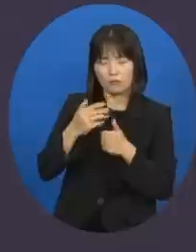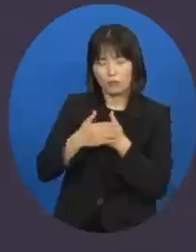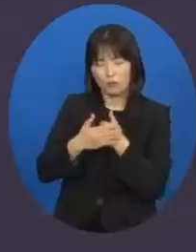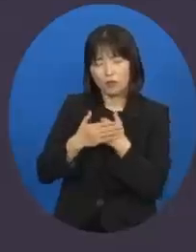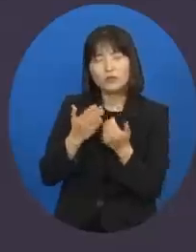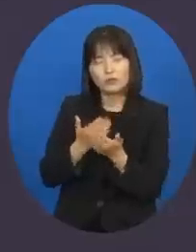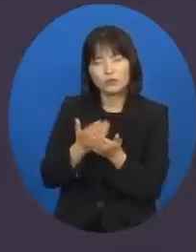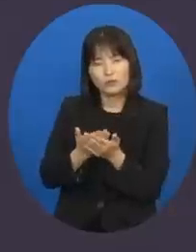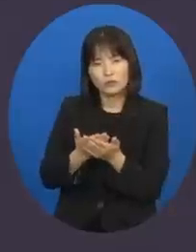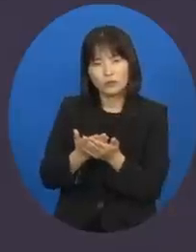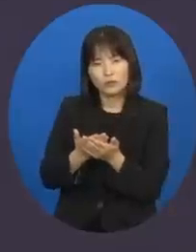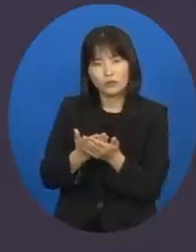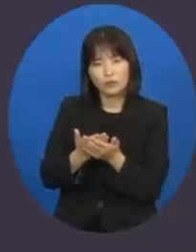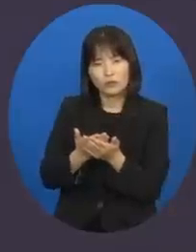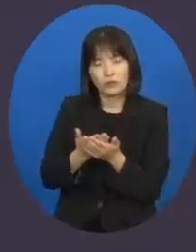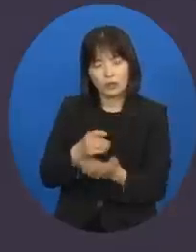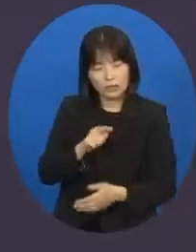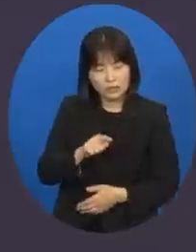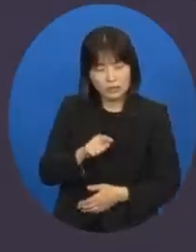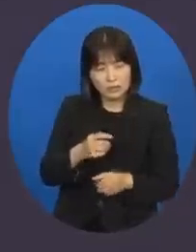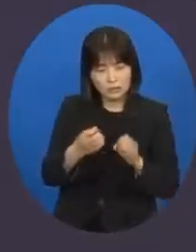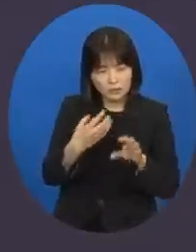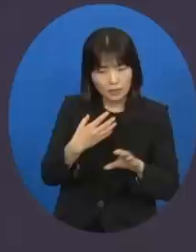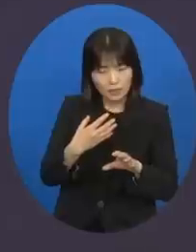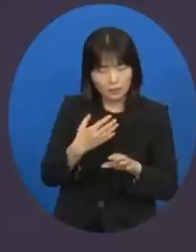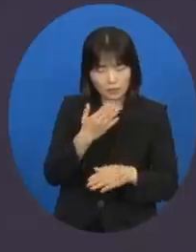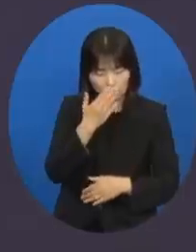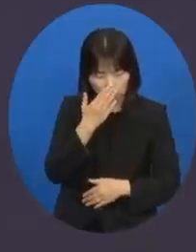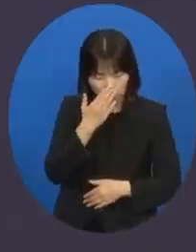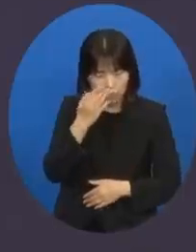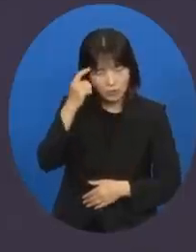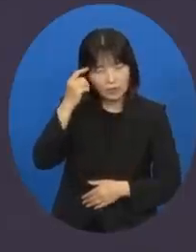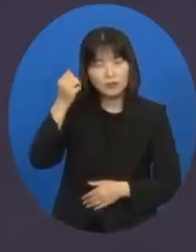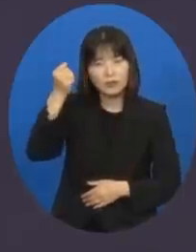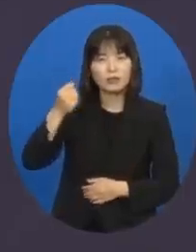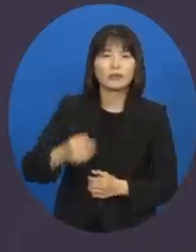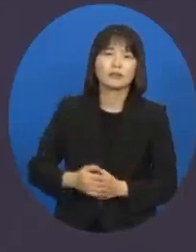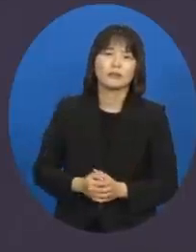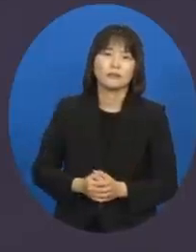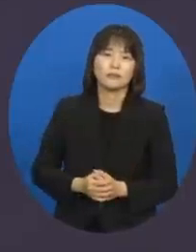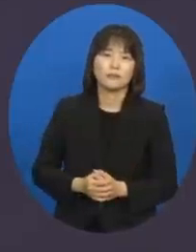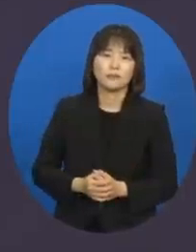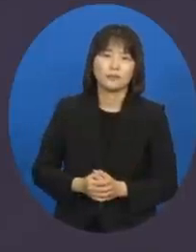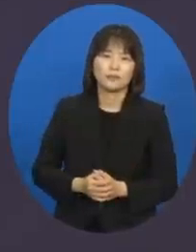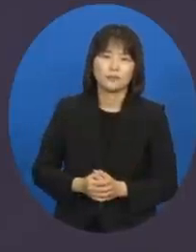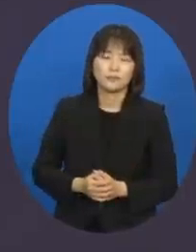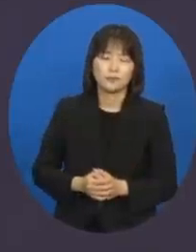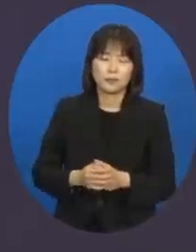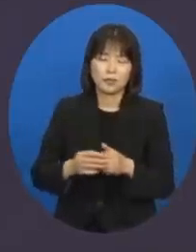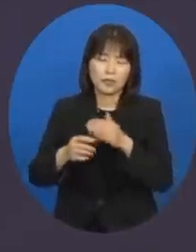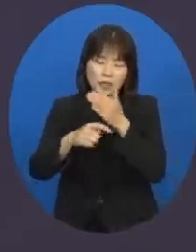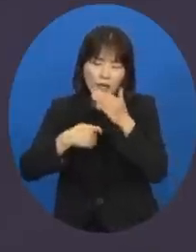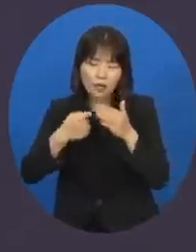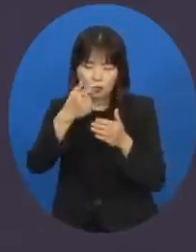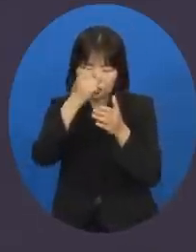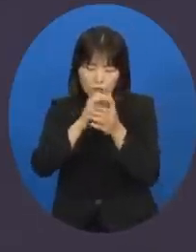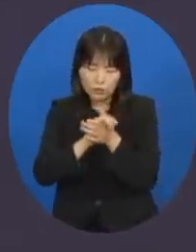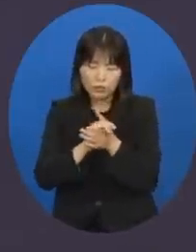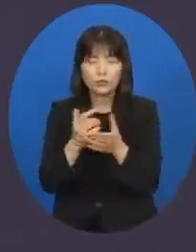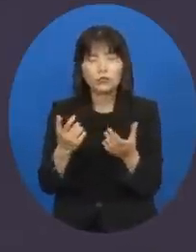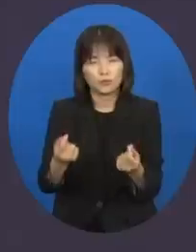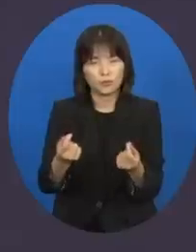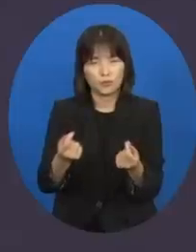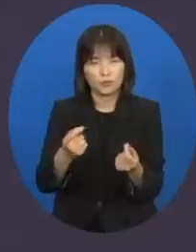이것이 겸손한 고백이었다라고 생각해요. 그것은 강도의 기도이기도 합니다. 저는